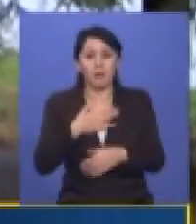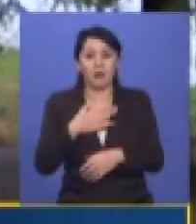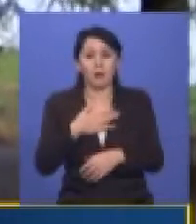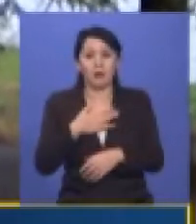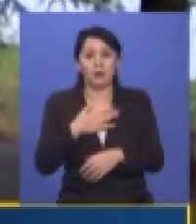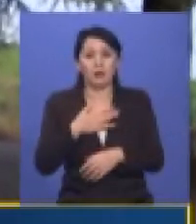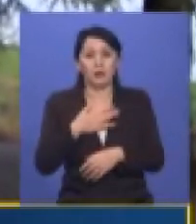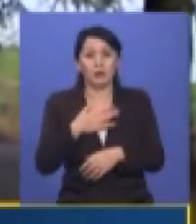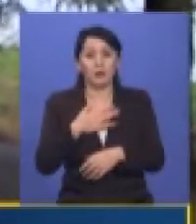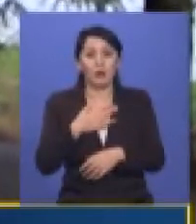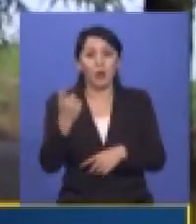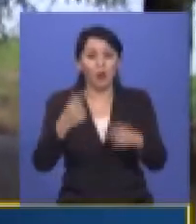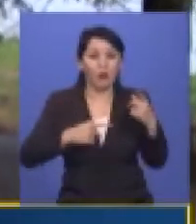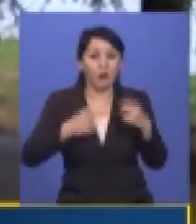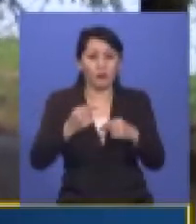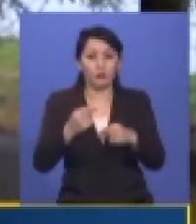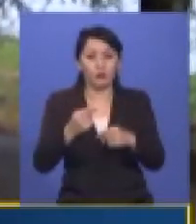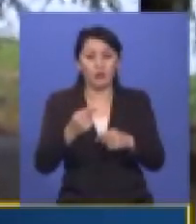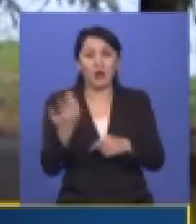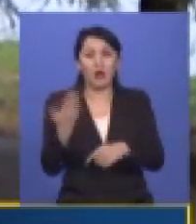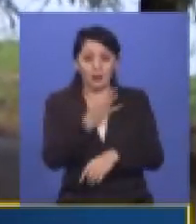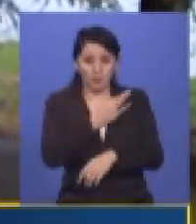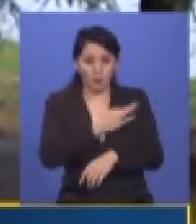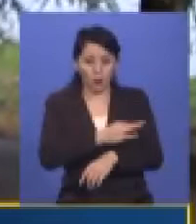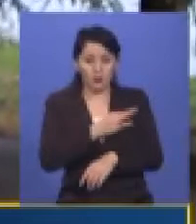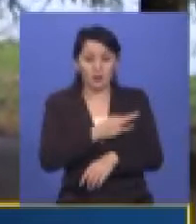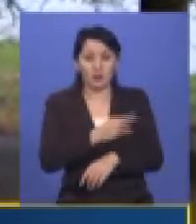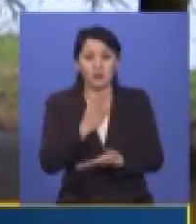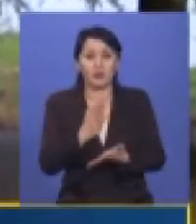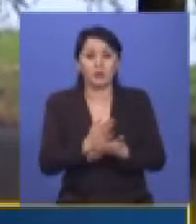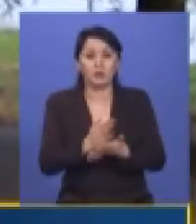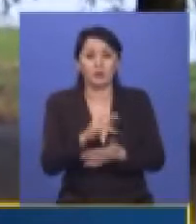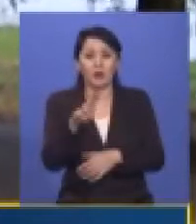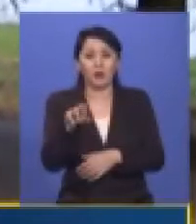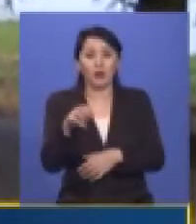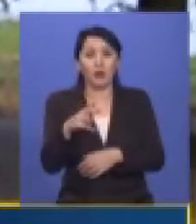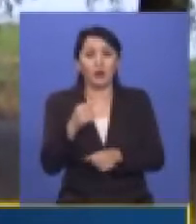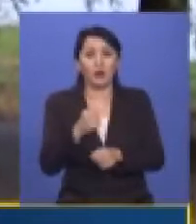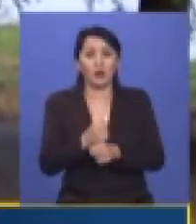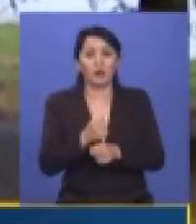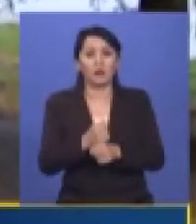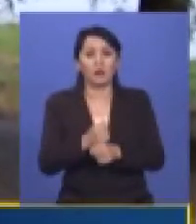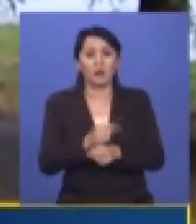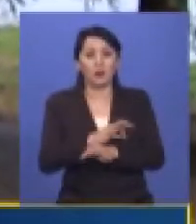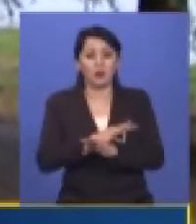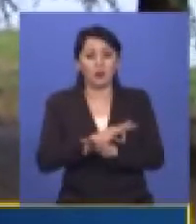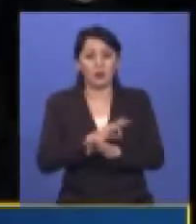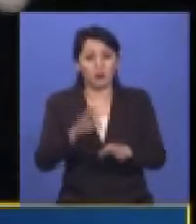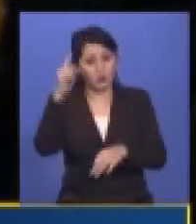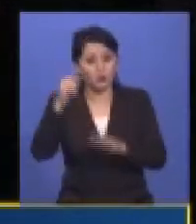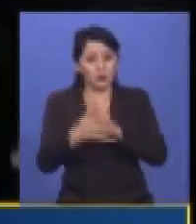мен сүттің қандай пайдасы бар және де оның қалай жасалатынын жақсы түгел